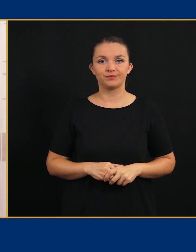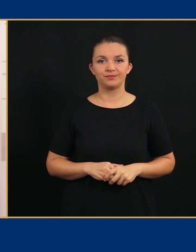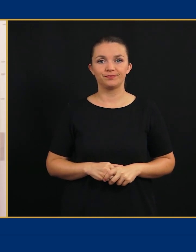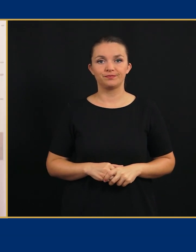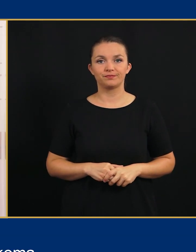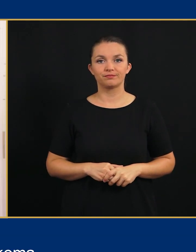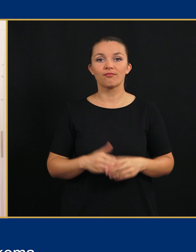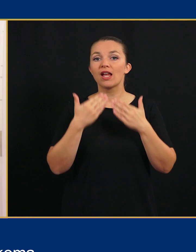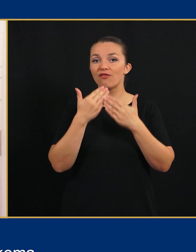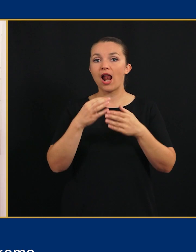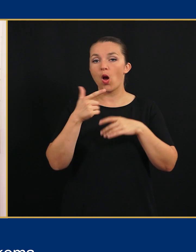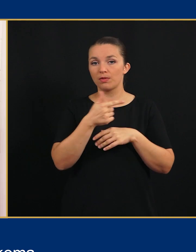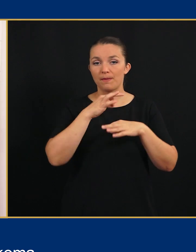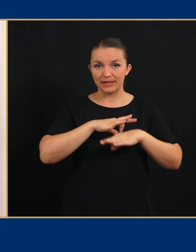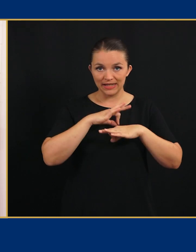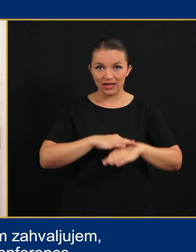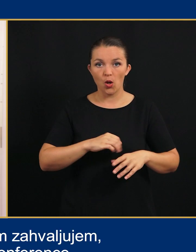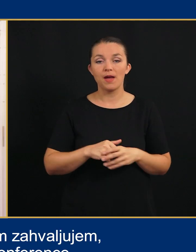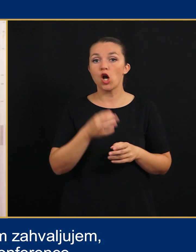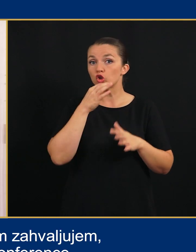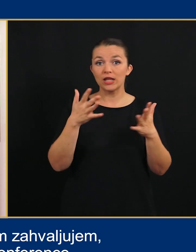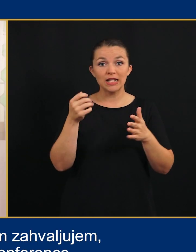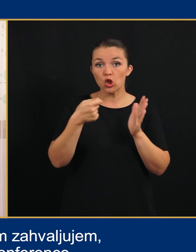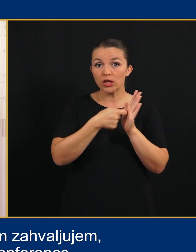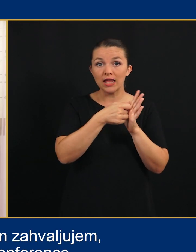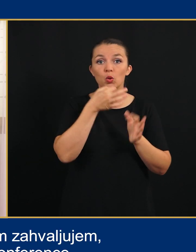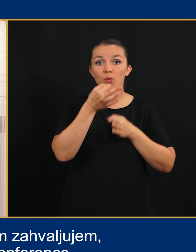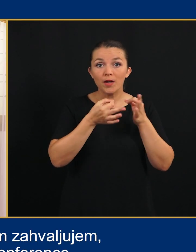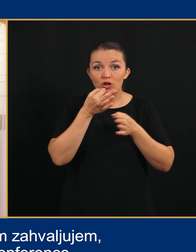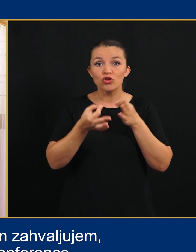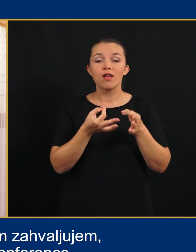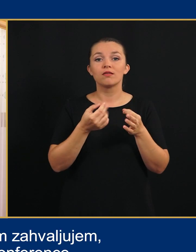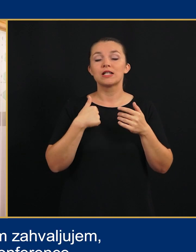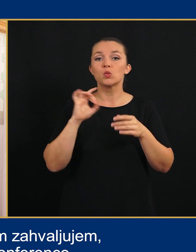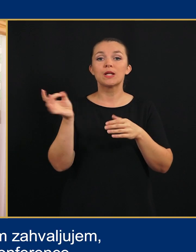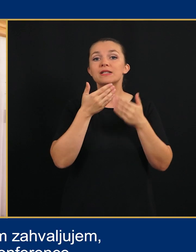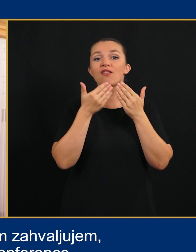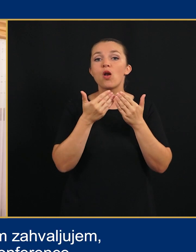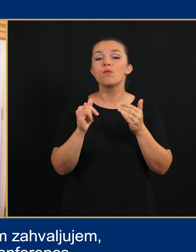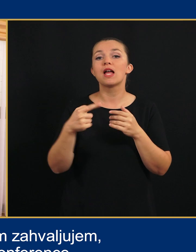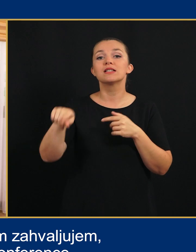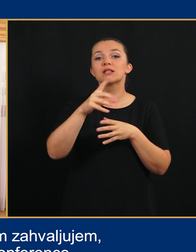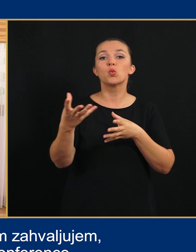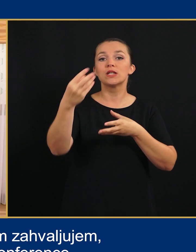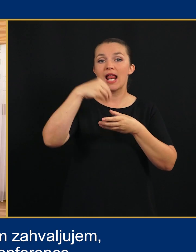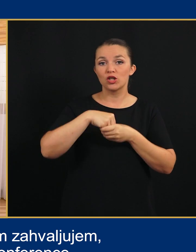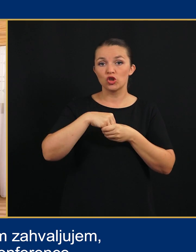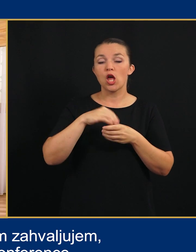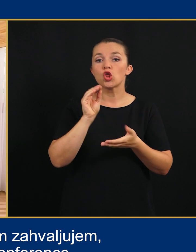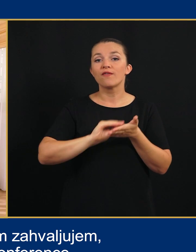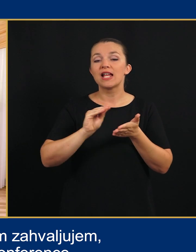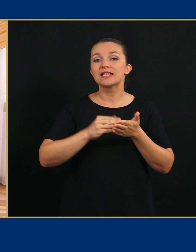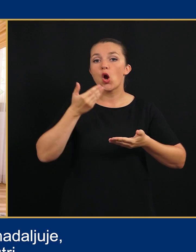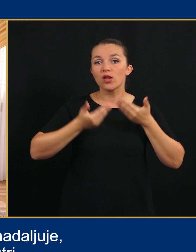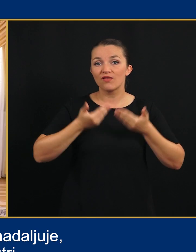Hvala obema predsednikoma. Če ni dodatnih vprašanj, se vsem zahvaljujem, da ste se udeležili novinarske